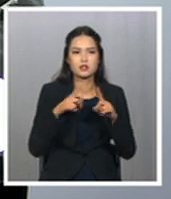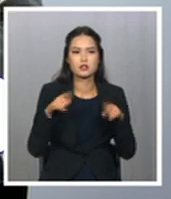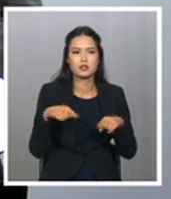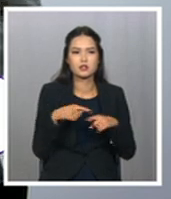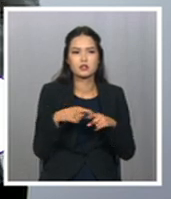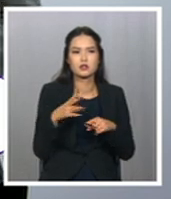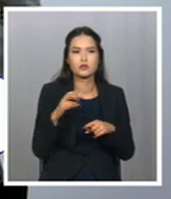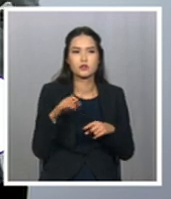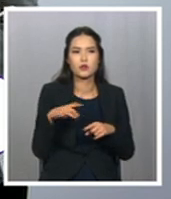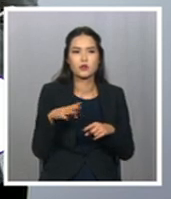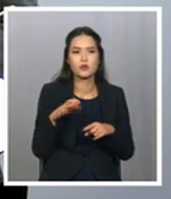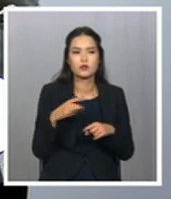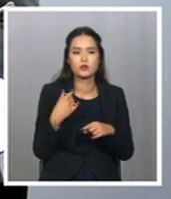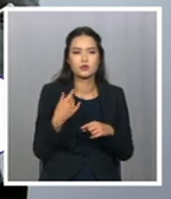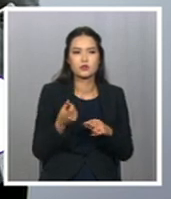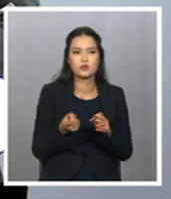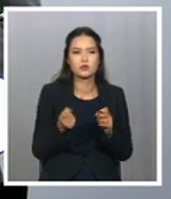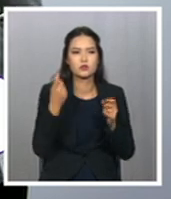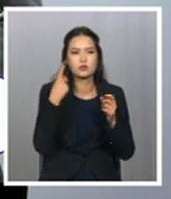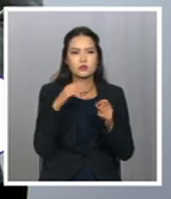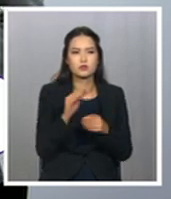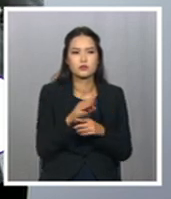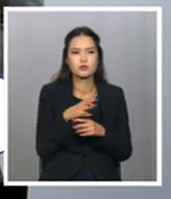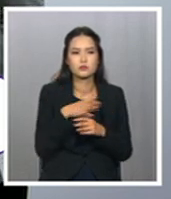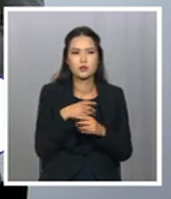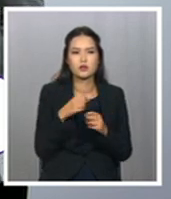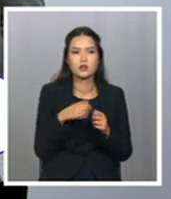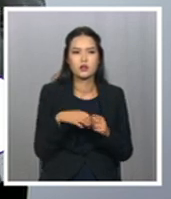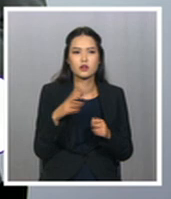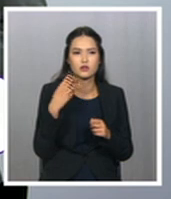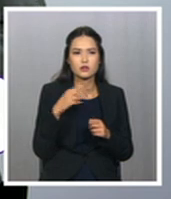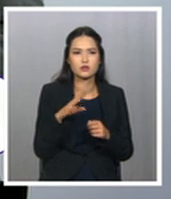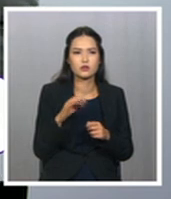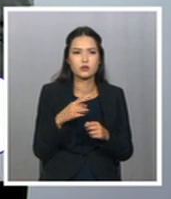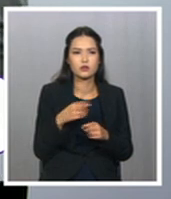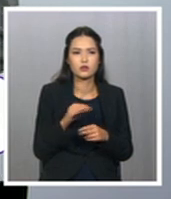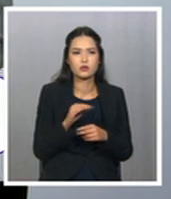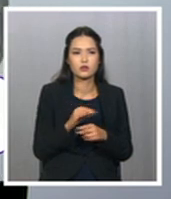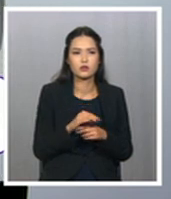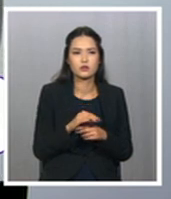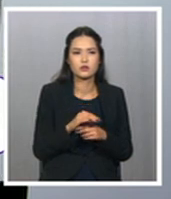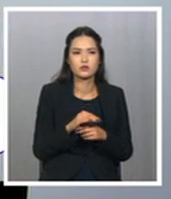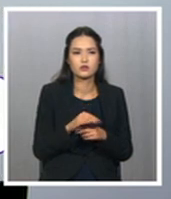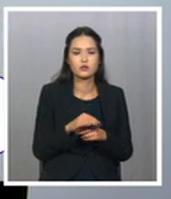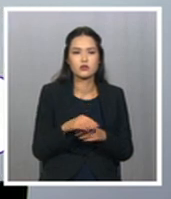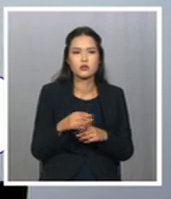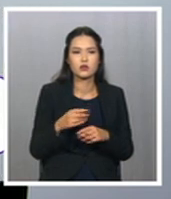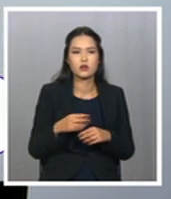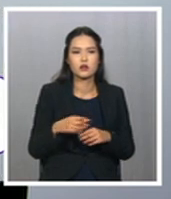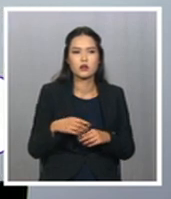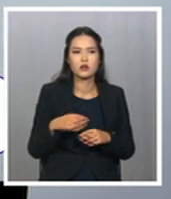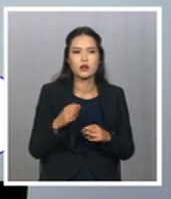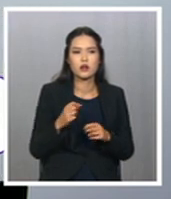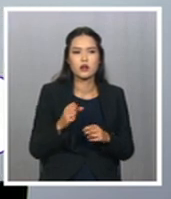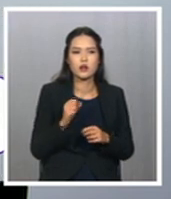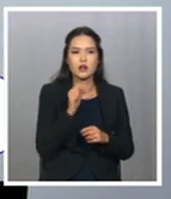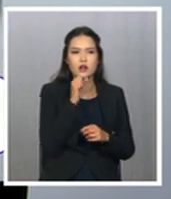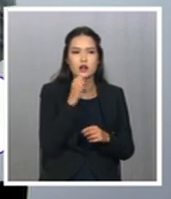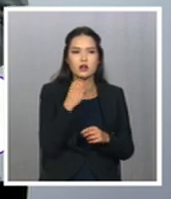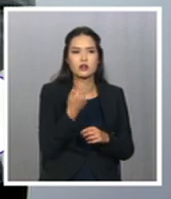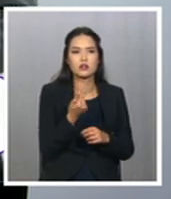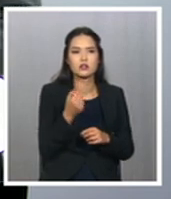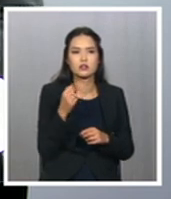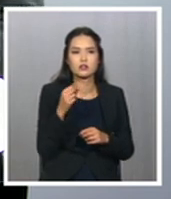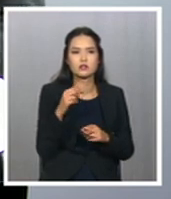уақытта да жиі қолданылады, және де ол торды Пеннет торы деп атайды. Пеннет торы бойынша аталық гаметалар тордың